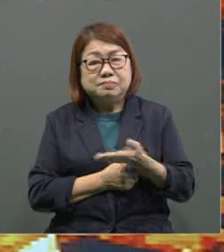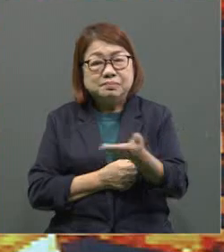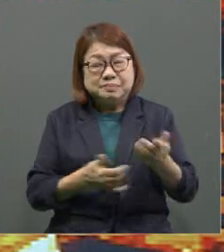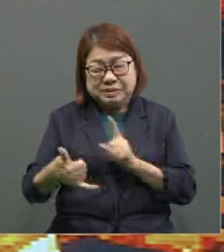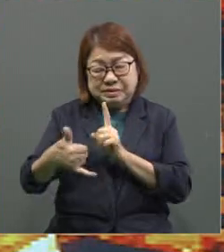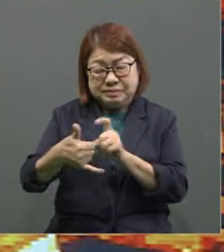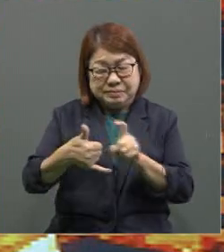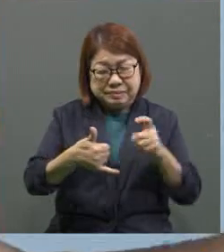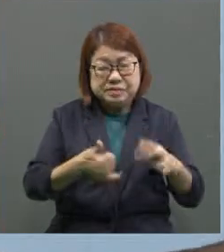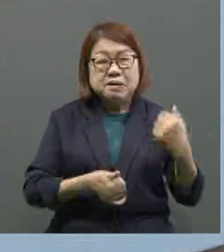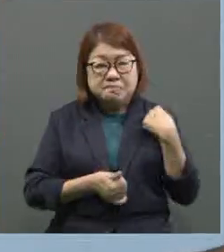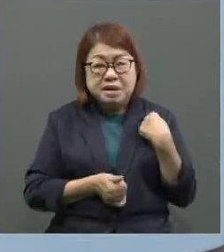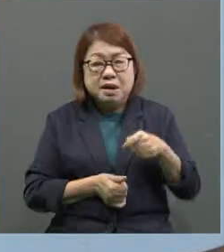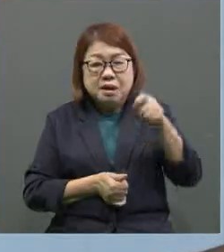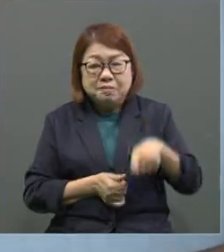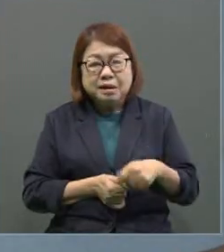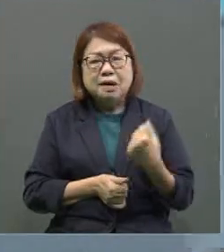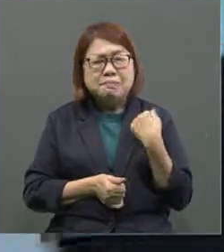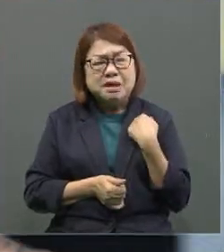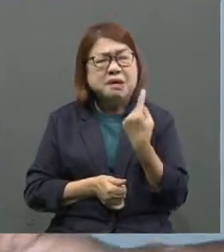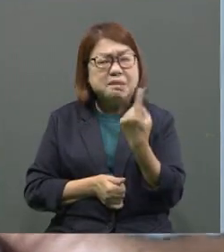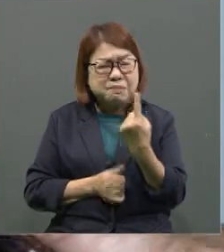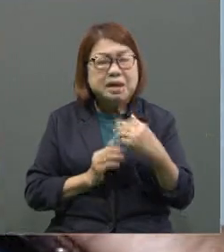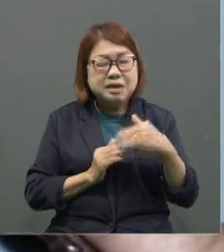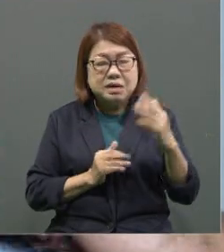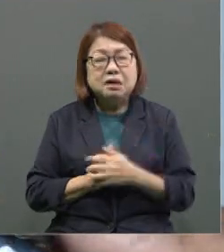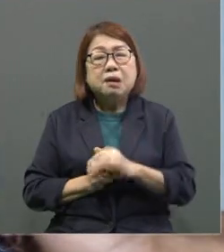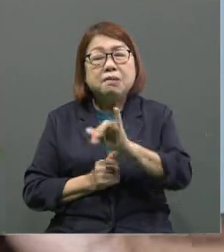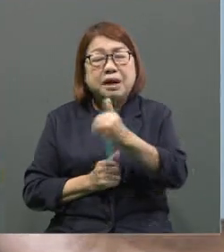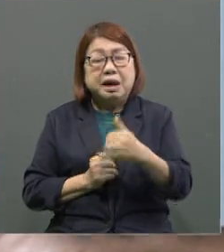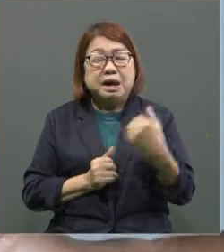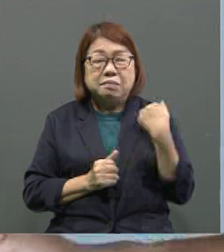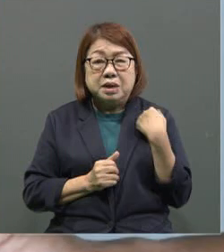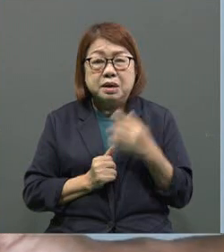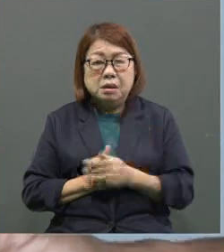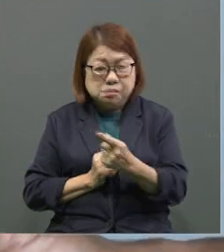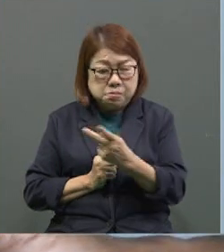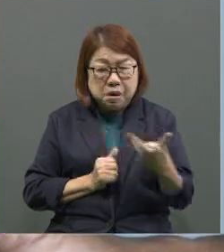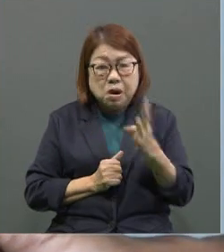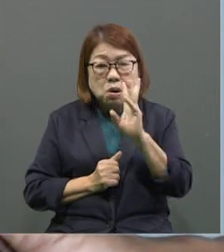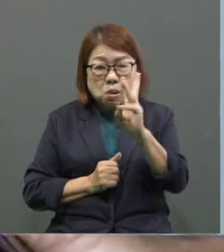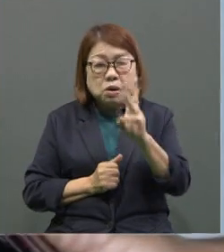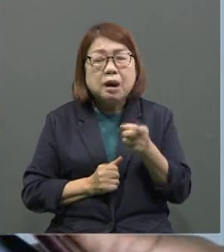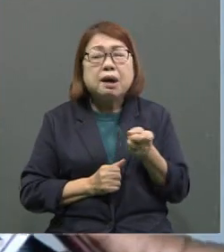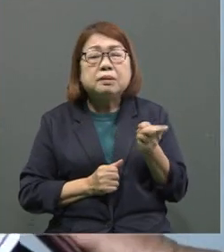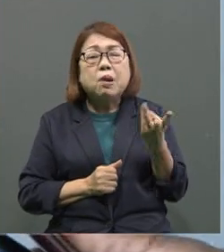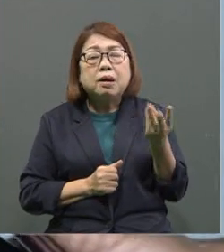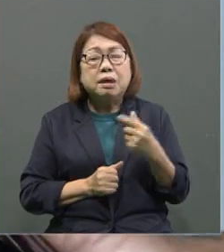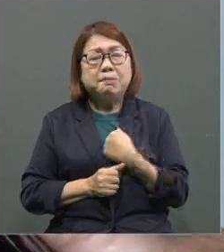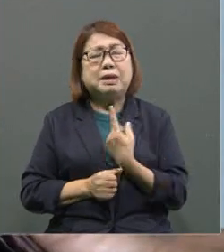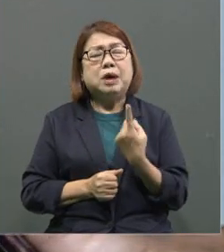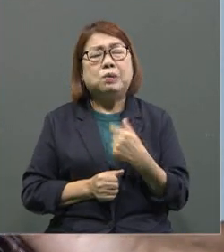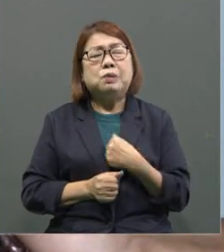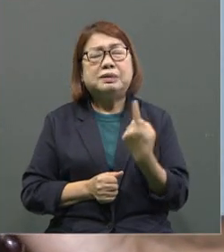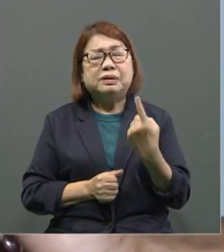ถามเนี่ยนะคะมีบัตรเครดิตอย่างน้อยก็ 1ใบค่ะบางส่วนเนี่ยมีสูงสุดถึง 6ใบคุณมีกี่ใบใบ